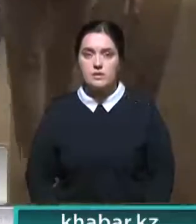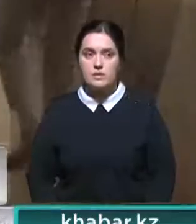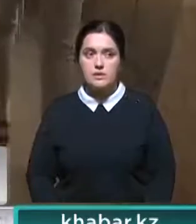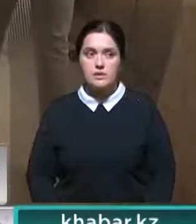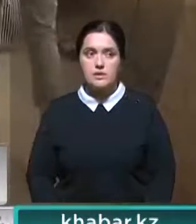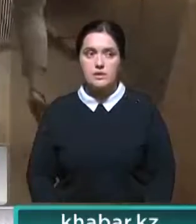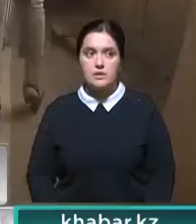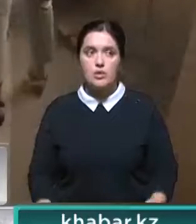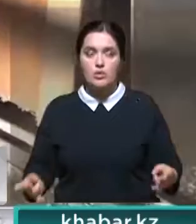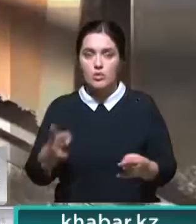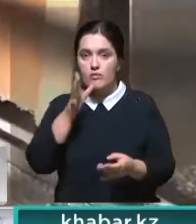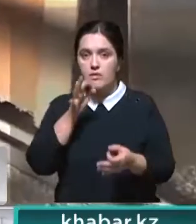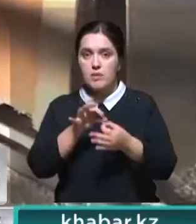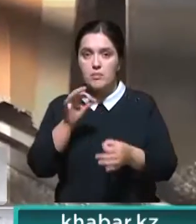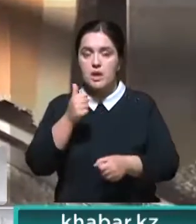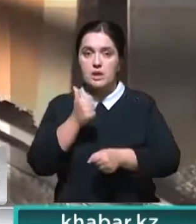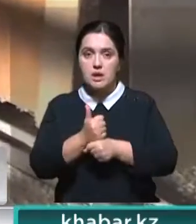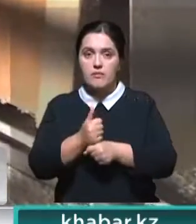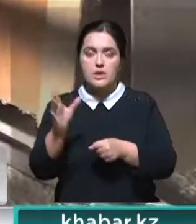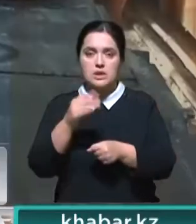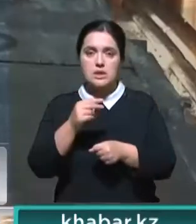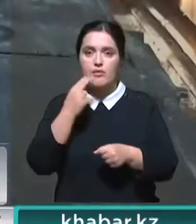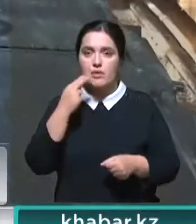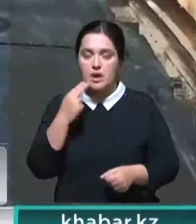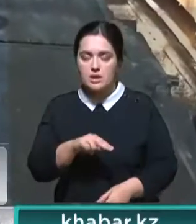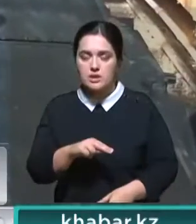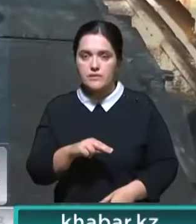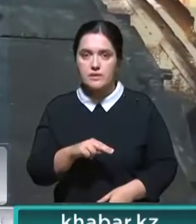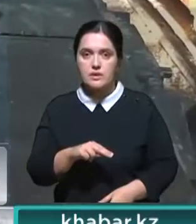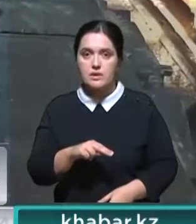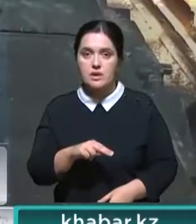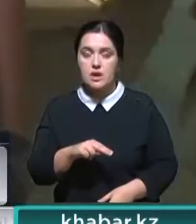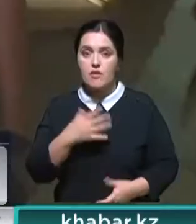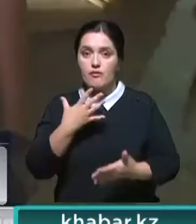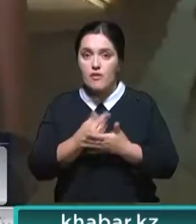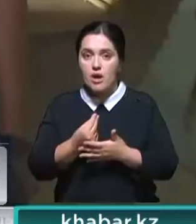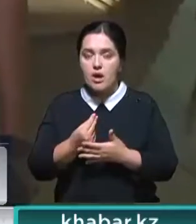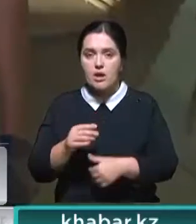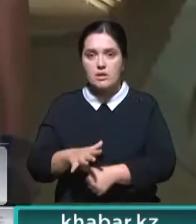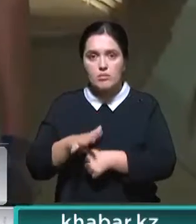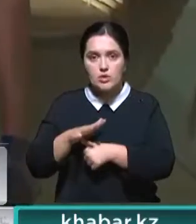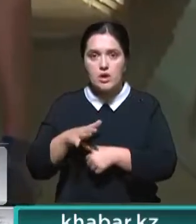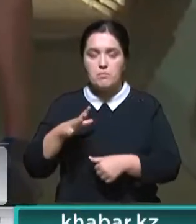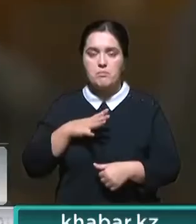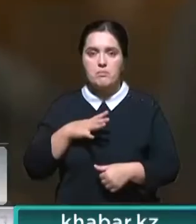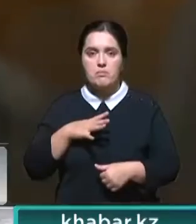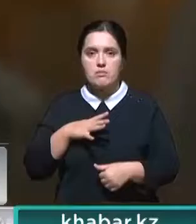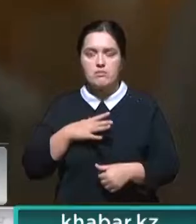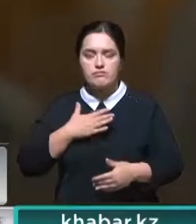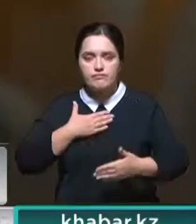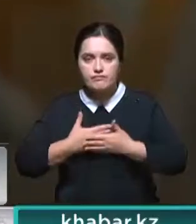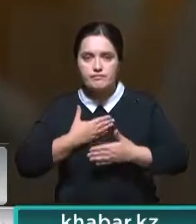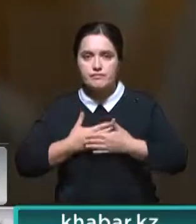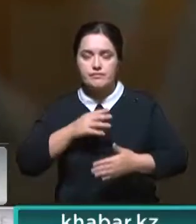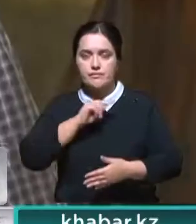успеть уложиться в срок. Но самое главное – сделать все качественно, говорит Талан Кинжитаев. Ведь свою репутацию он зарабатывал годами упорного труда.